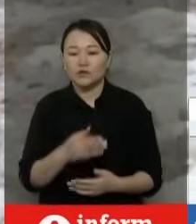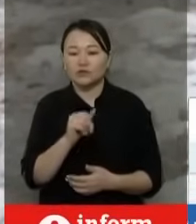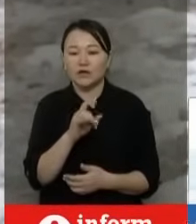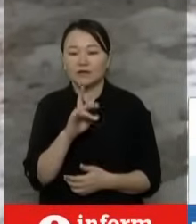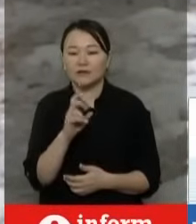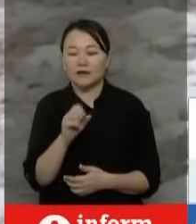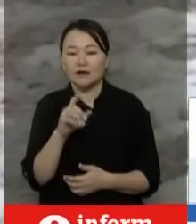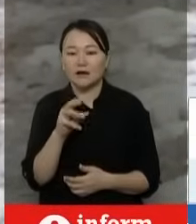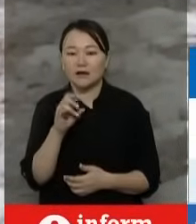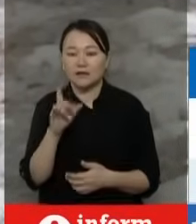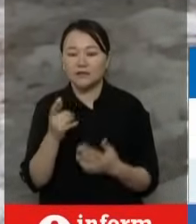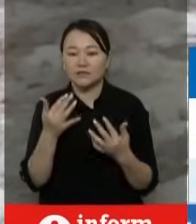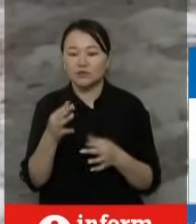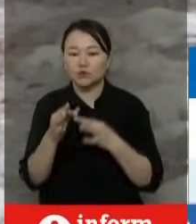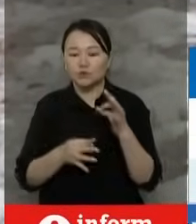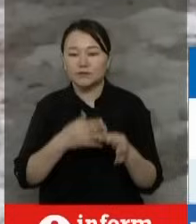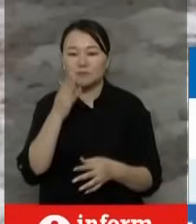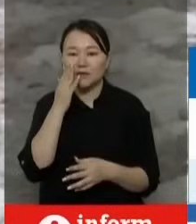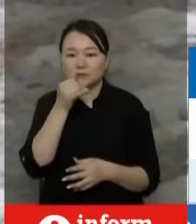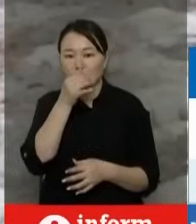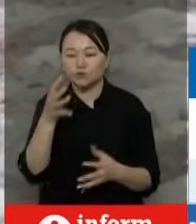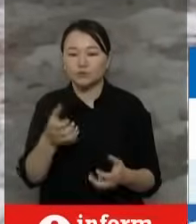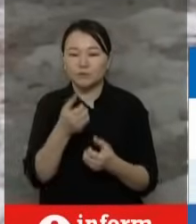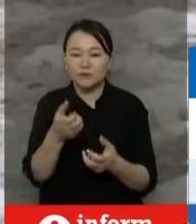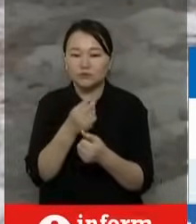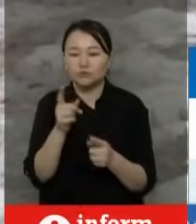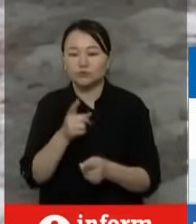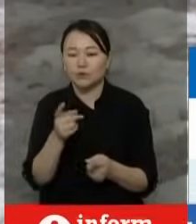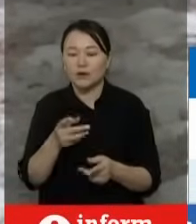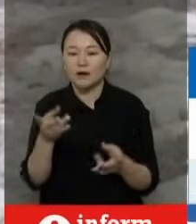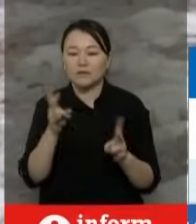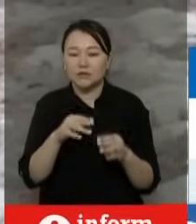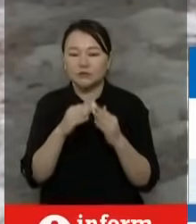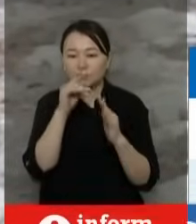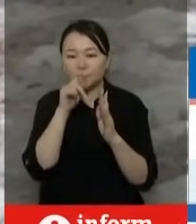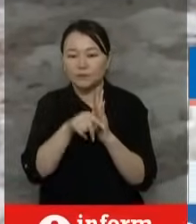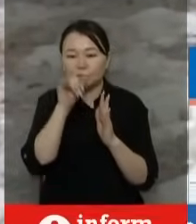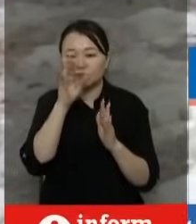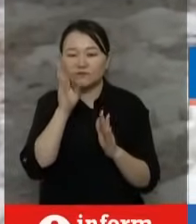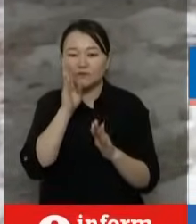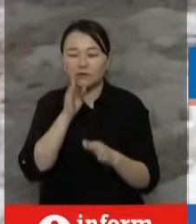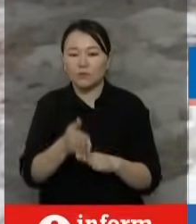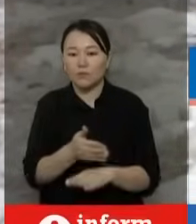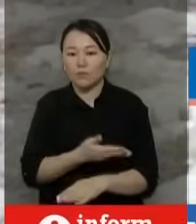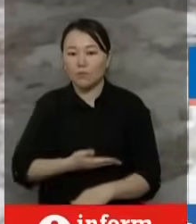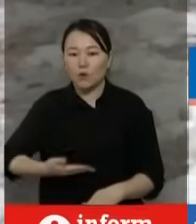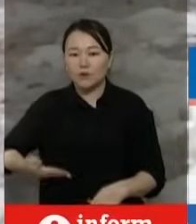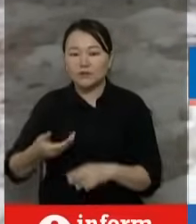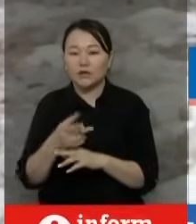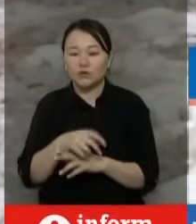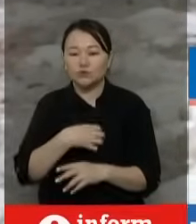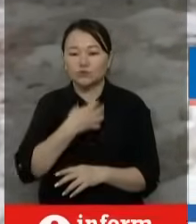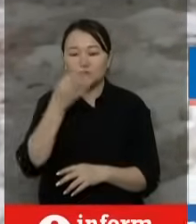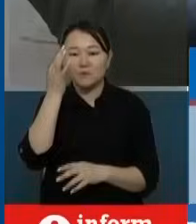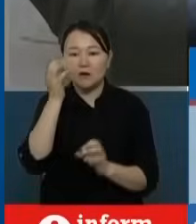Жанахаргалы уже несколько суток не спят, спасают уцелевшие вещи, но попасть в жилище не могут из-за воды по пояс. Татьяна Чубарь с ужасом